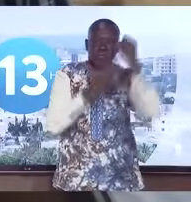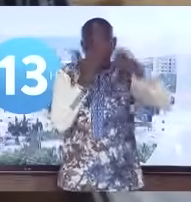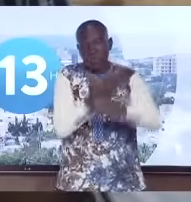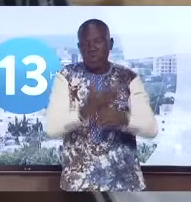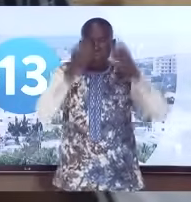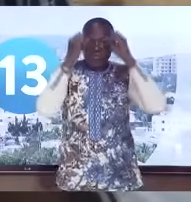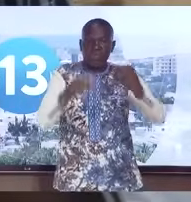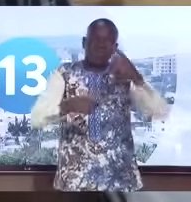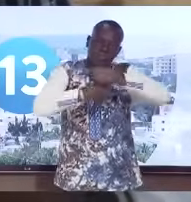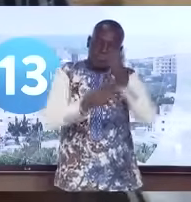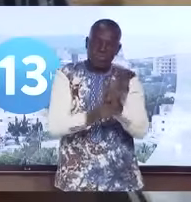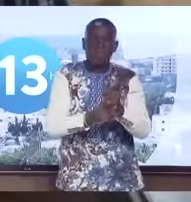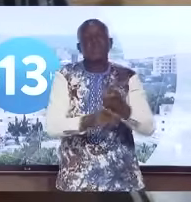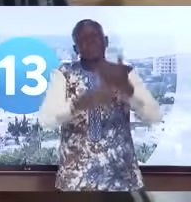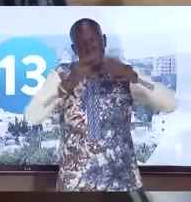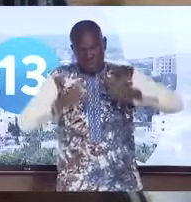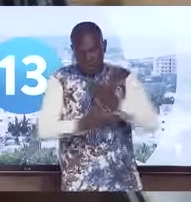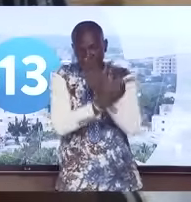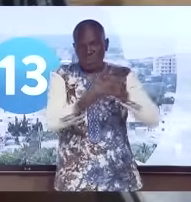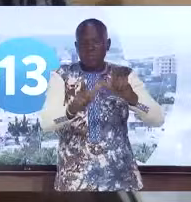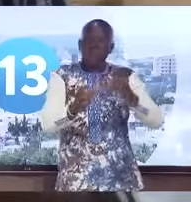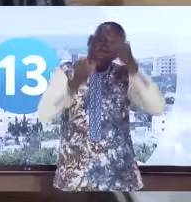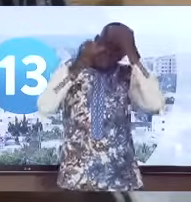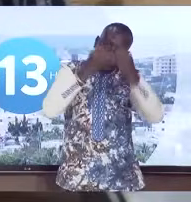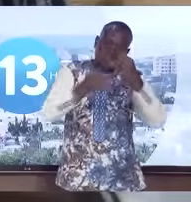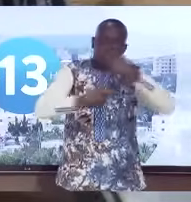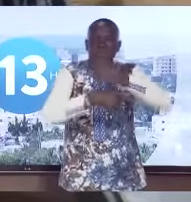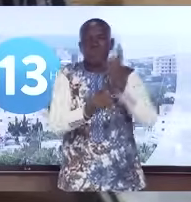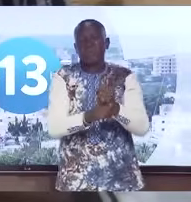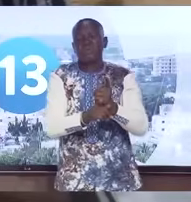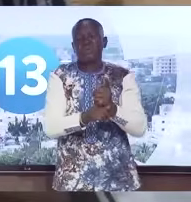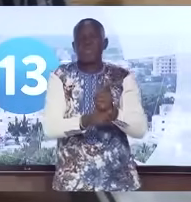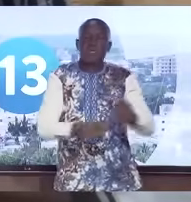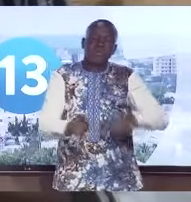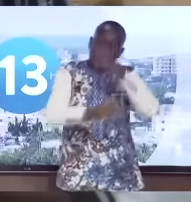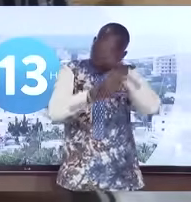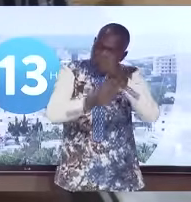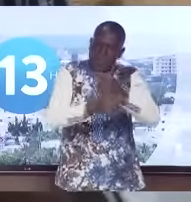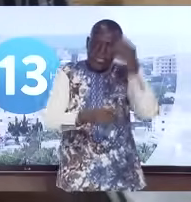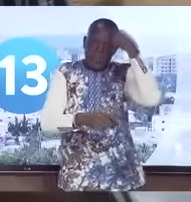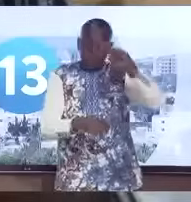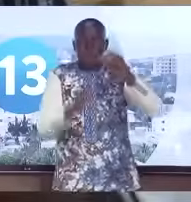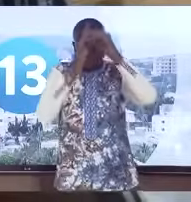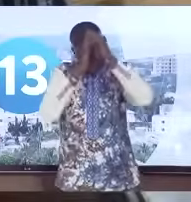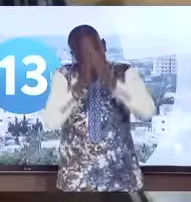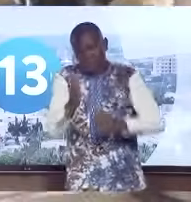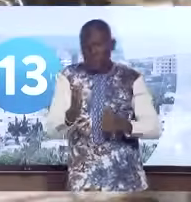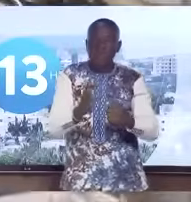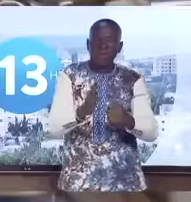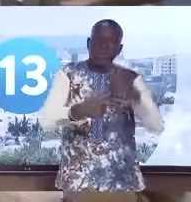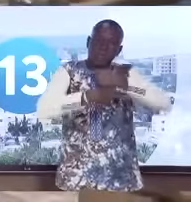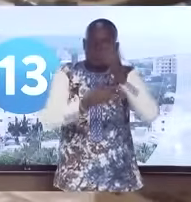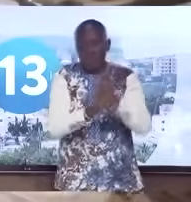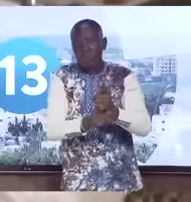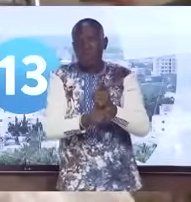des intrants étaient déjà disponibles. Les derniers producteurs qui sont en train de s'activer pour l'enlèvement de les intrants.